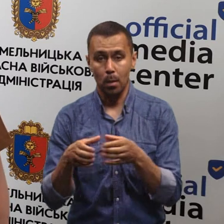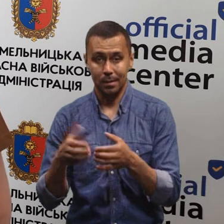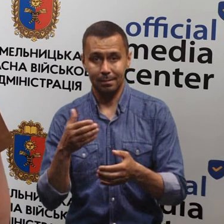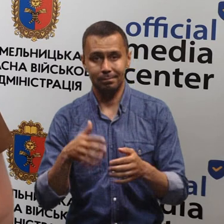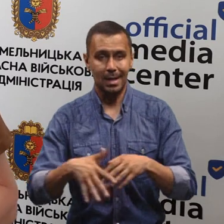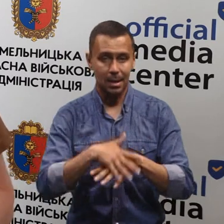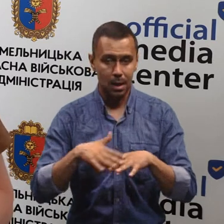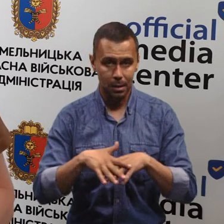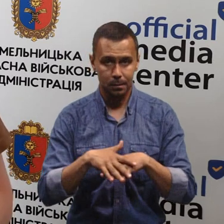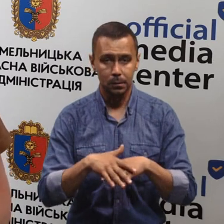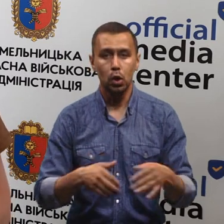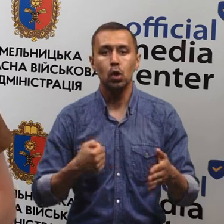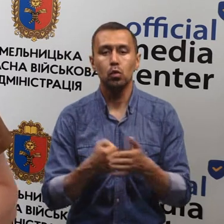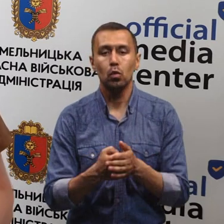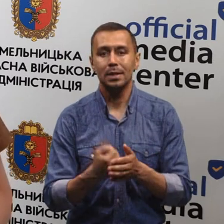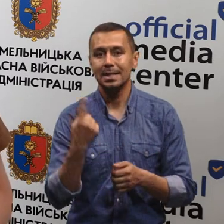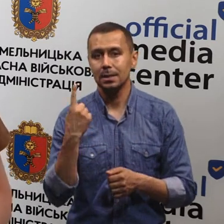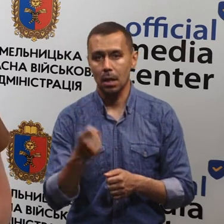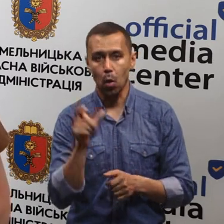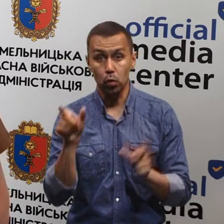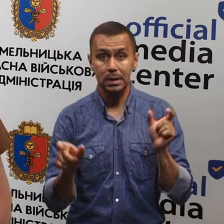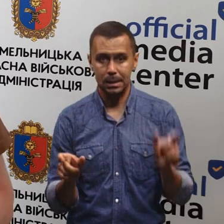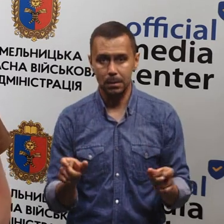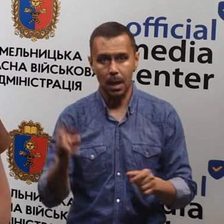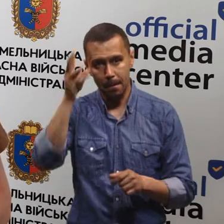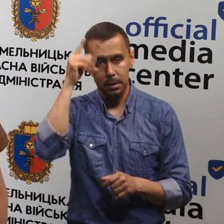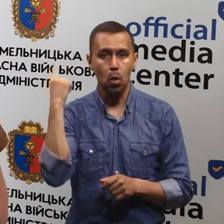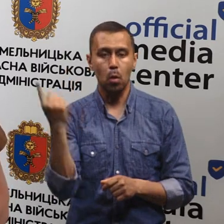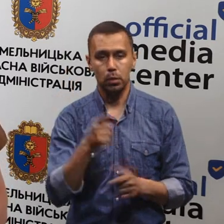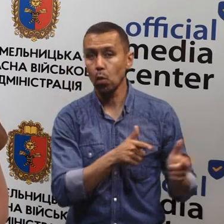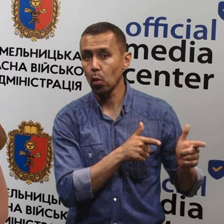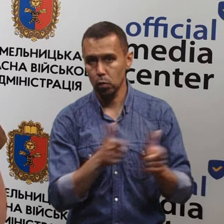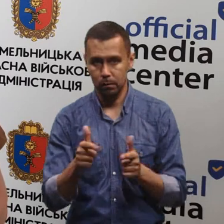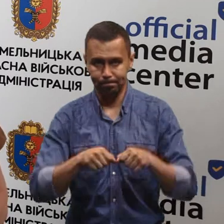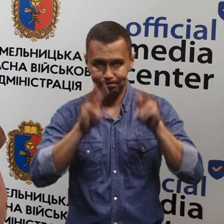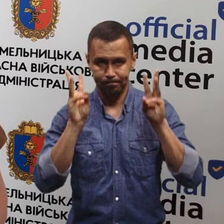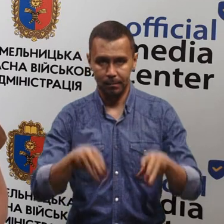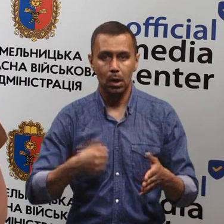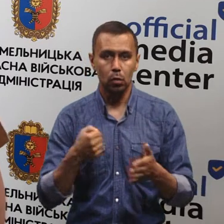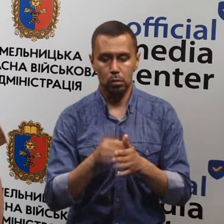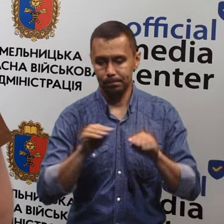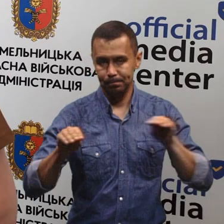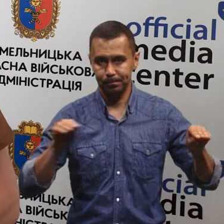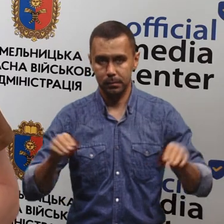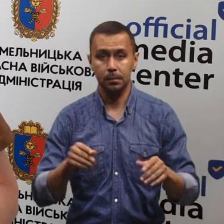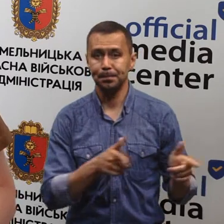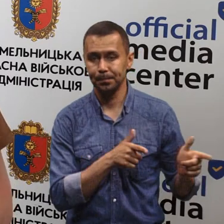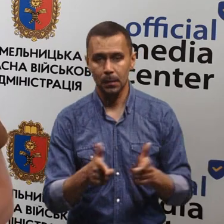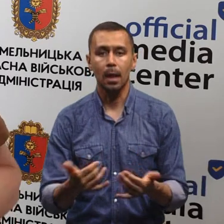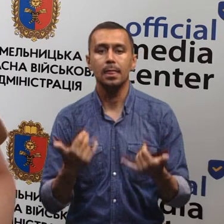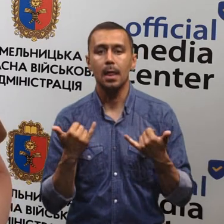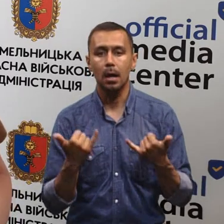населення, то до 100 осіб Хмельницька область готова забезпечити до розміщення.